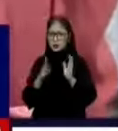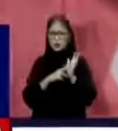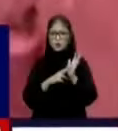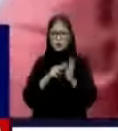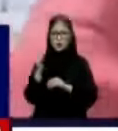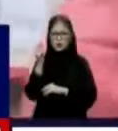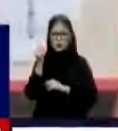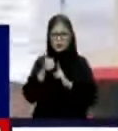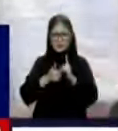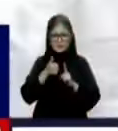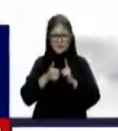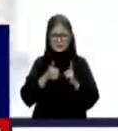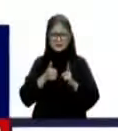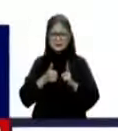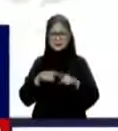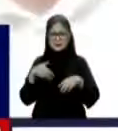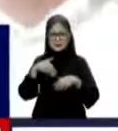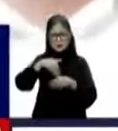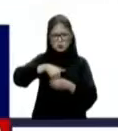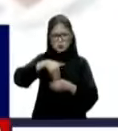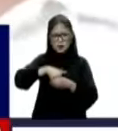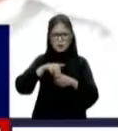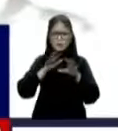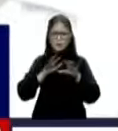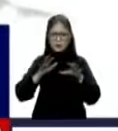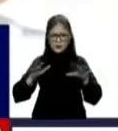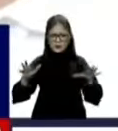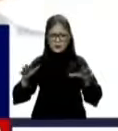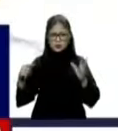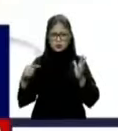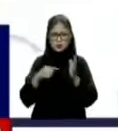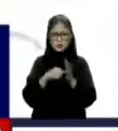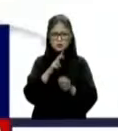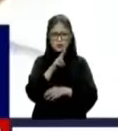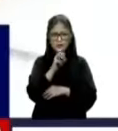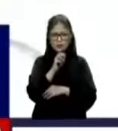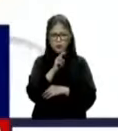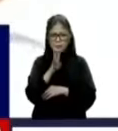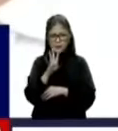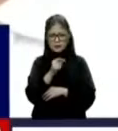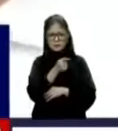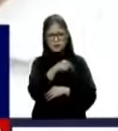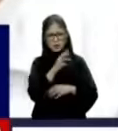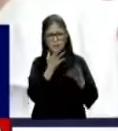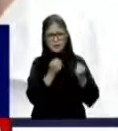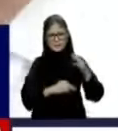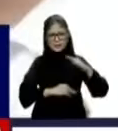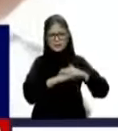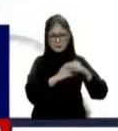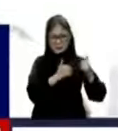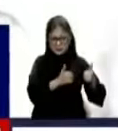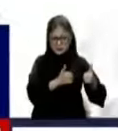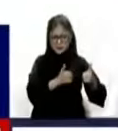ini bisa meraup banyak suara ya di pemilu 2024. Betul. Bisa mendapatkan hasil yang maksimal. Dan kita lihat bagaimana Bapak